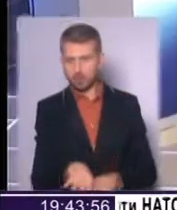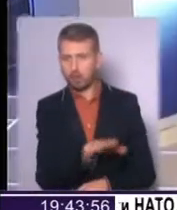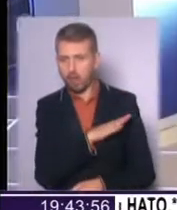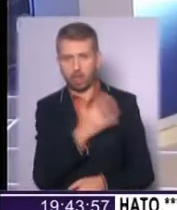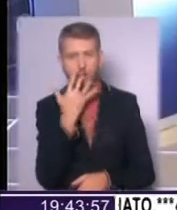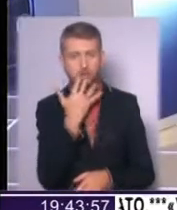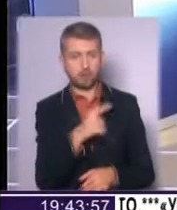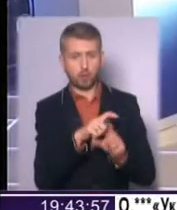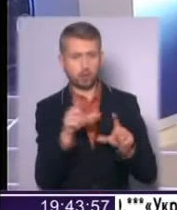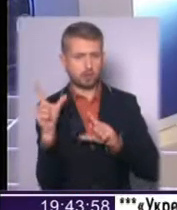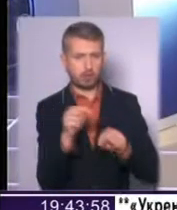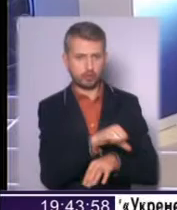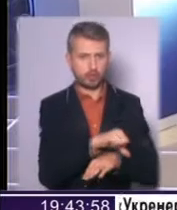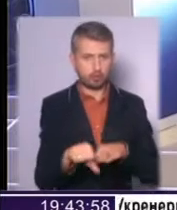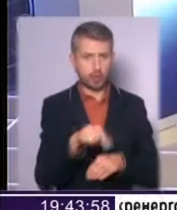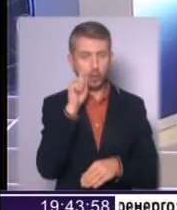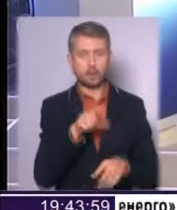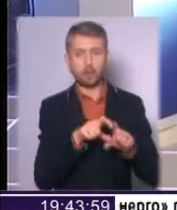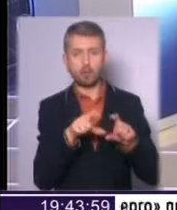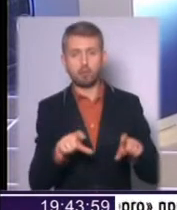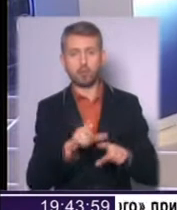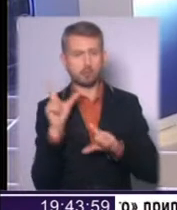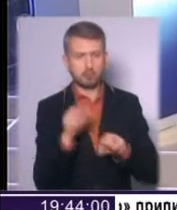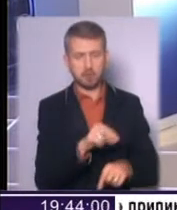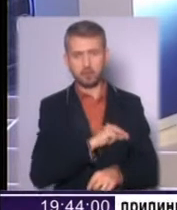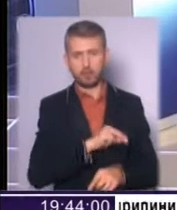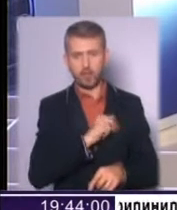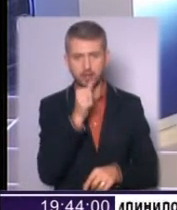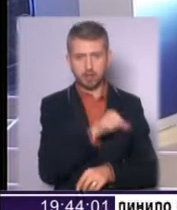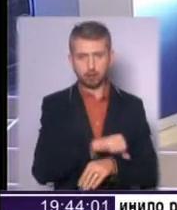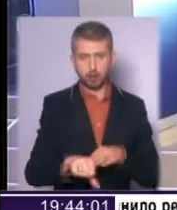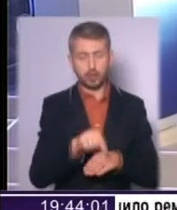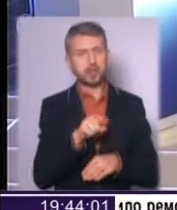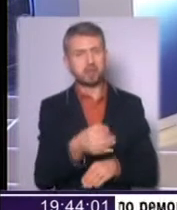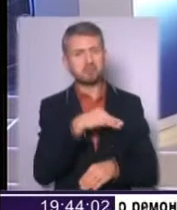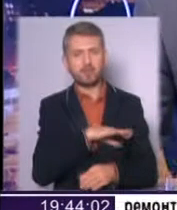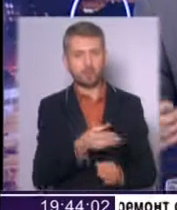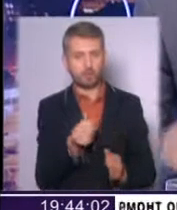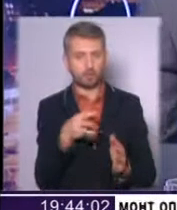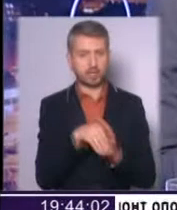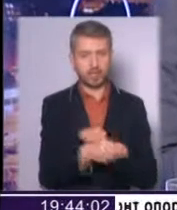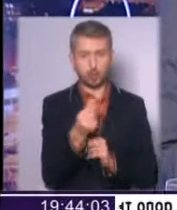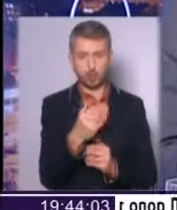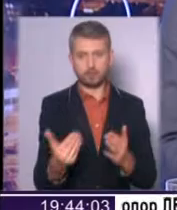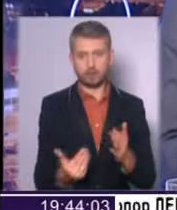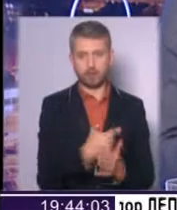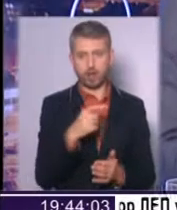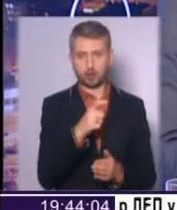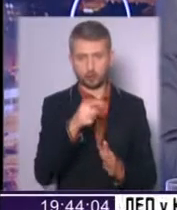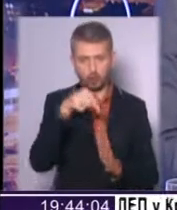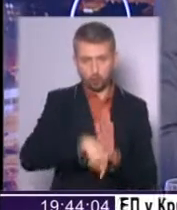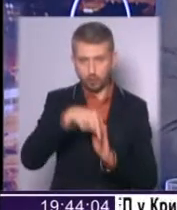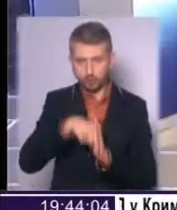ми в Чорноморському басейні втратили. Тобто ми говоримо про те, що давайте, в нас 25% цього року